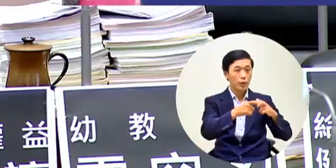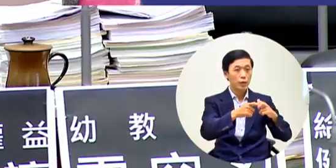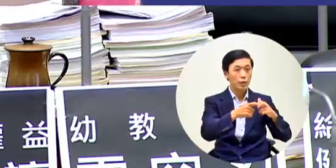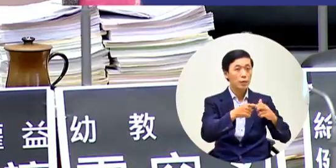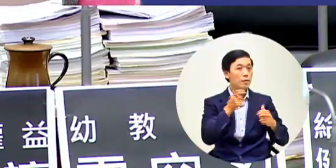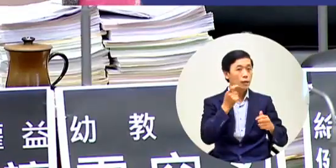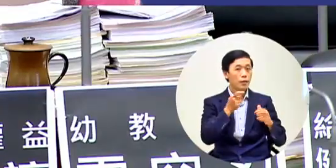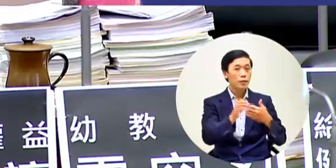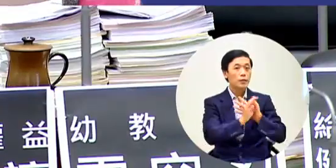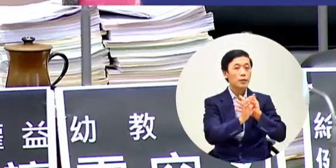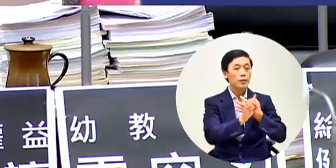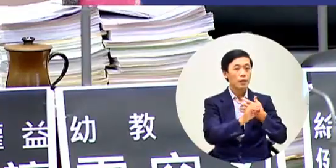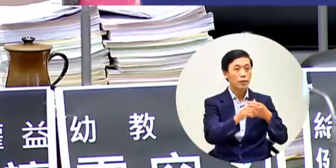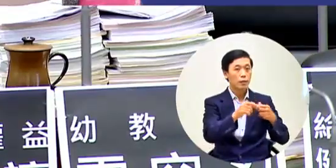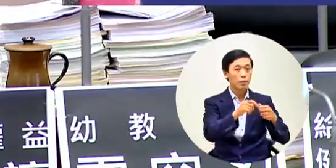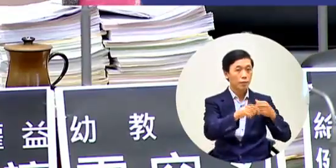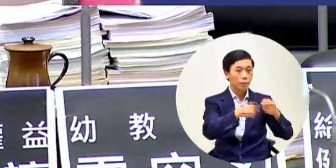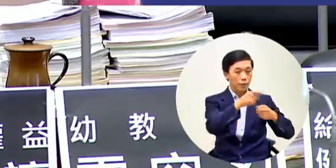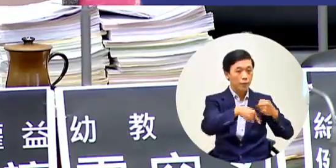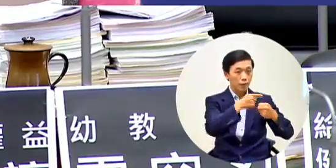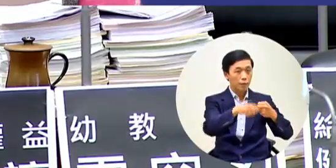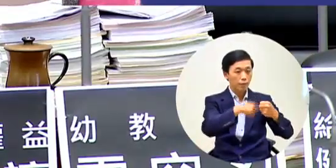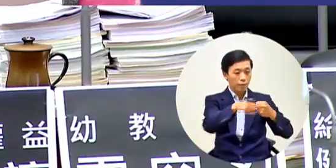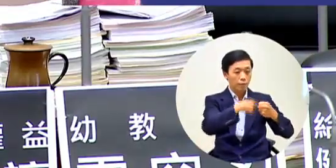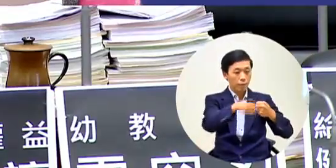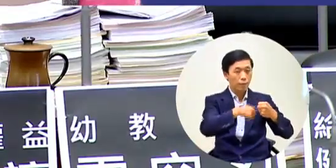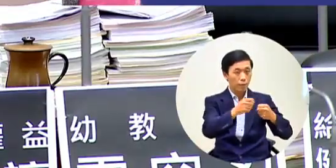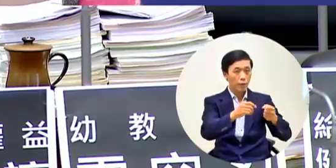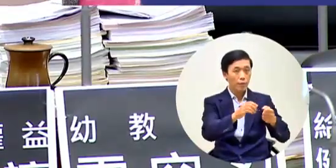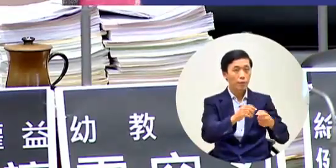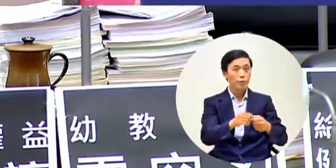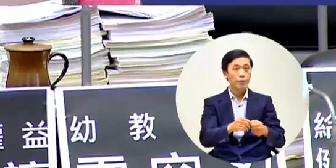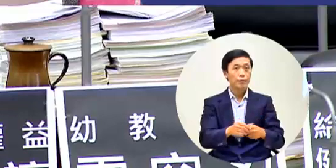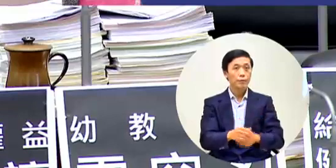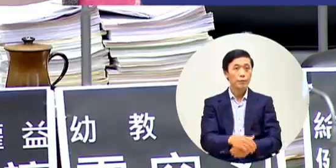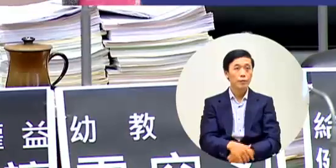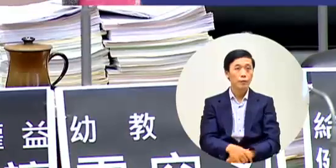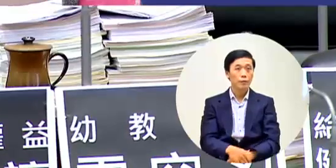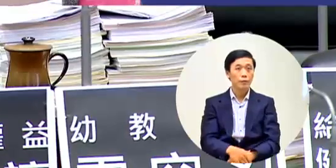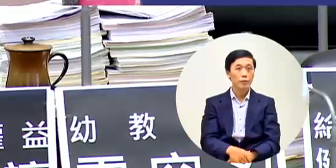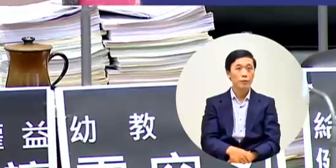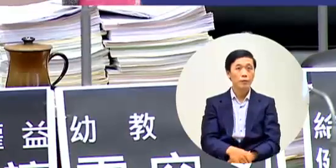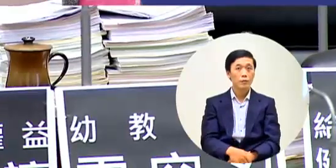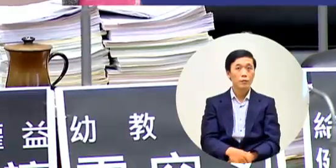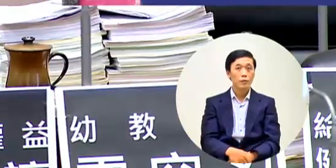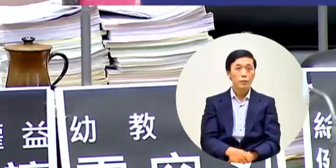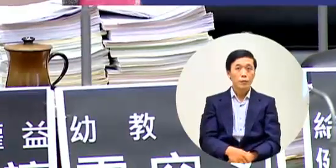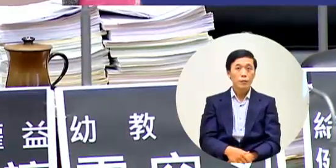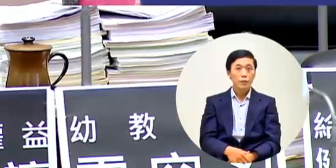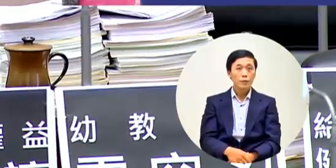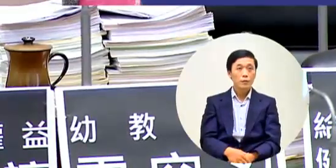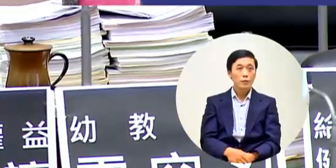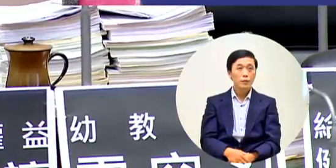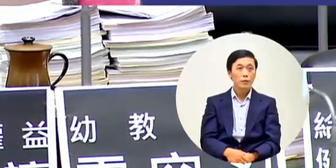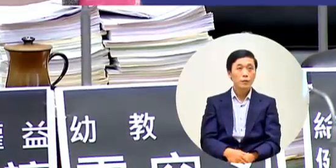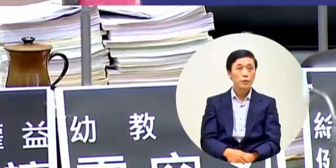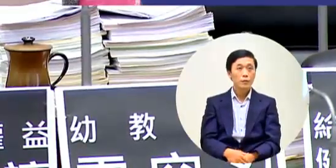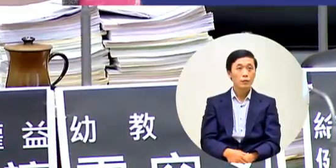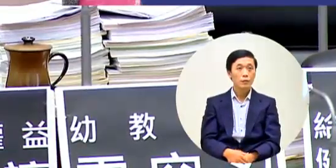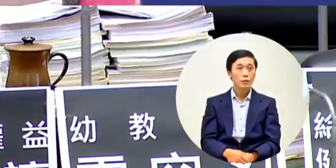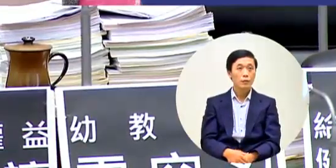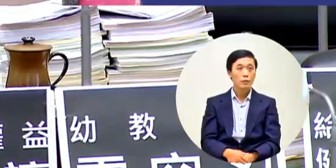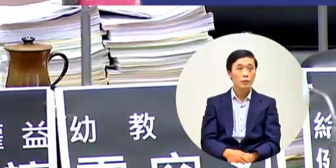那是轻轻绑还是用力绑？你会跑？ 只是他对我太大力了，不要